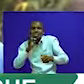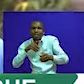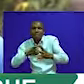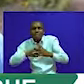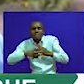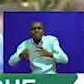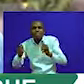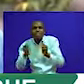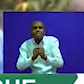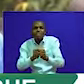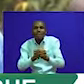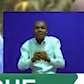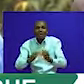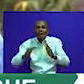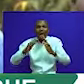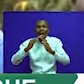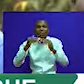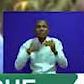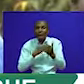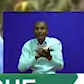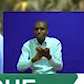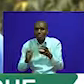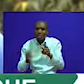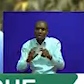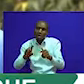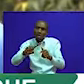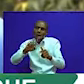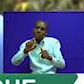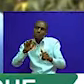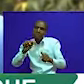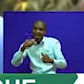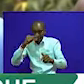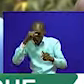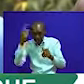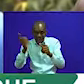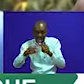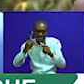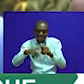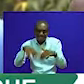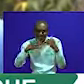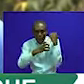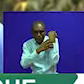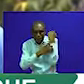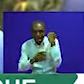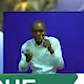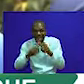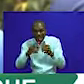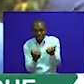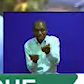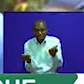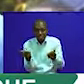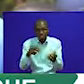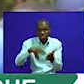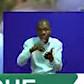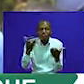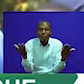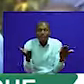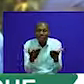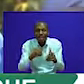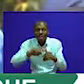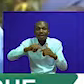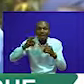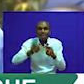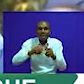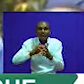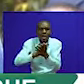zote. Kibanda yangu hakuna. Sasa mimi nauliza hii serikali hii kuaso. Magari sitapitia wapi ndio sikuje hapa ndio